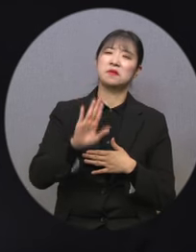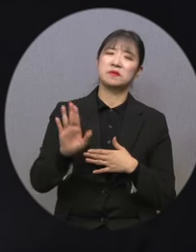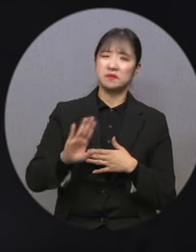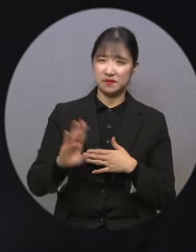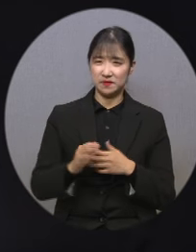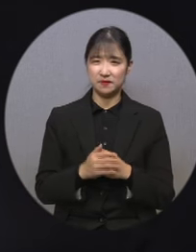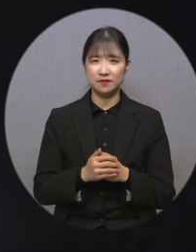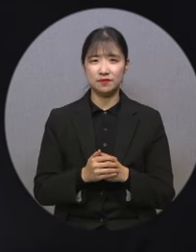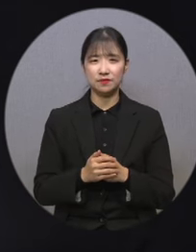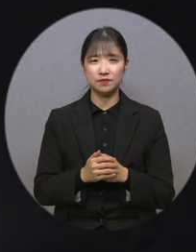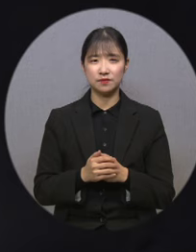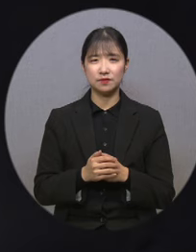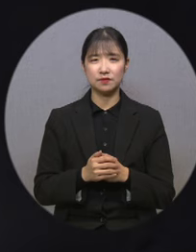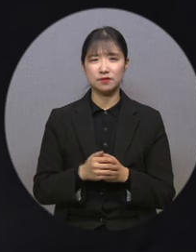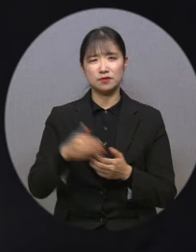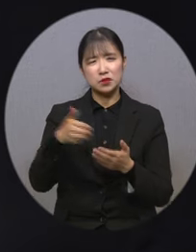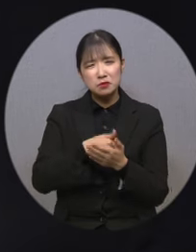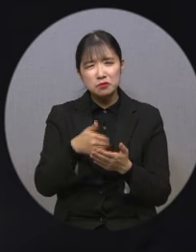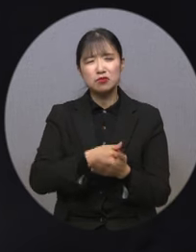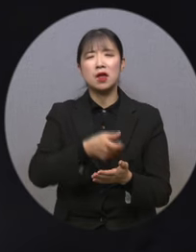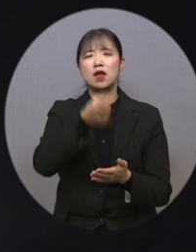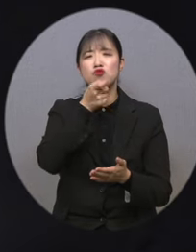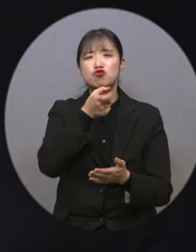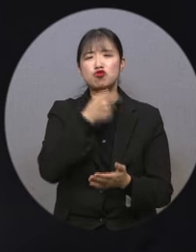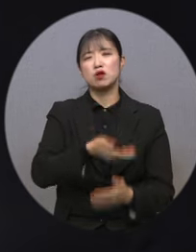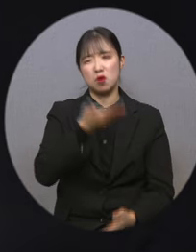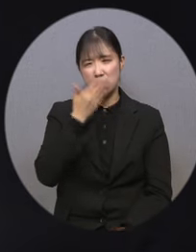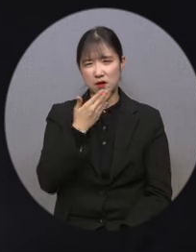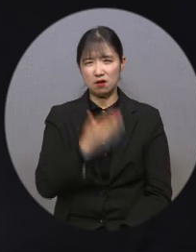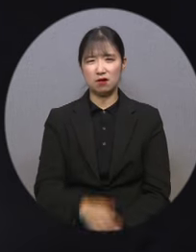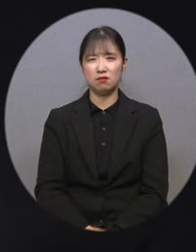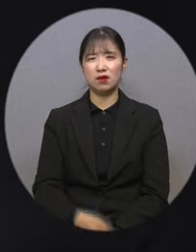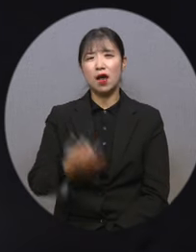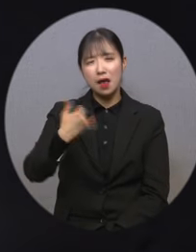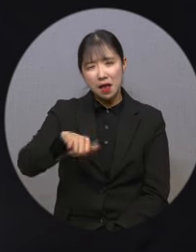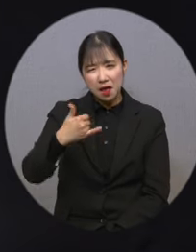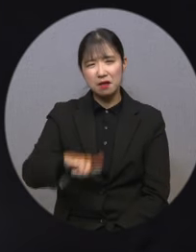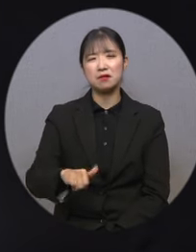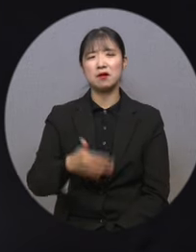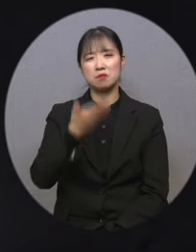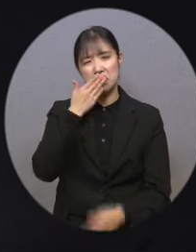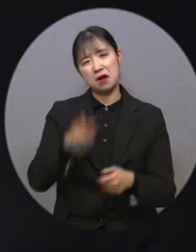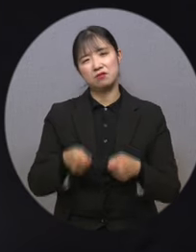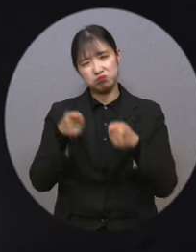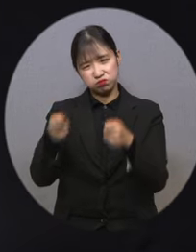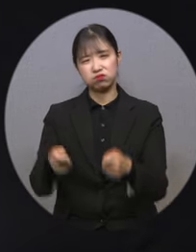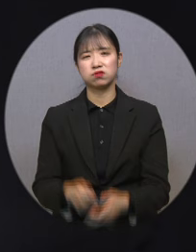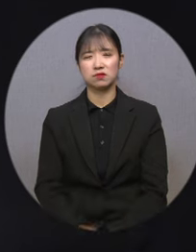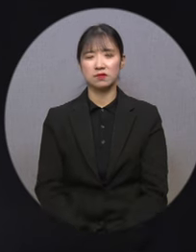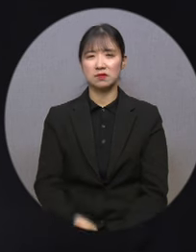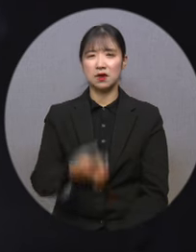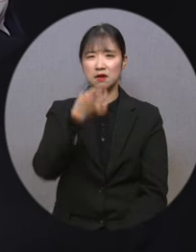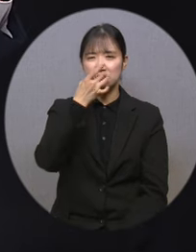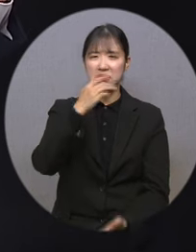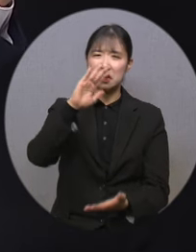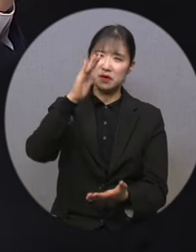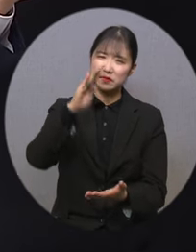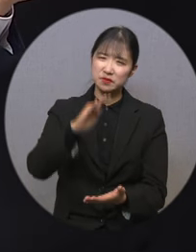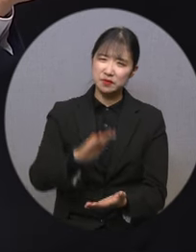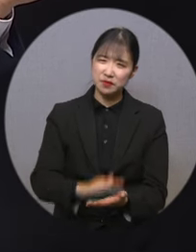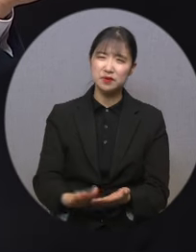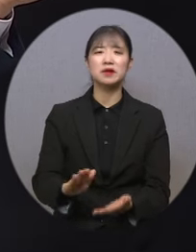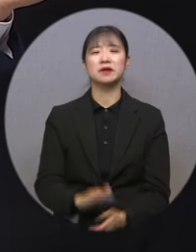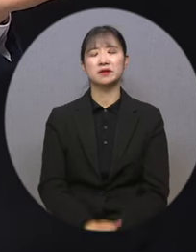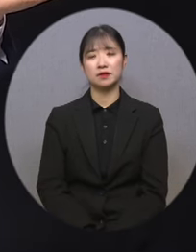못 먹겠다. 그리고 누룽지나 물만 먹어. 그리고 아들한테 딸한테 밥만 챙겨줘. 쌀떡에 쌀이 떨어져 가는